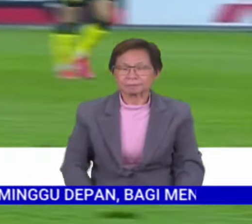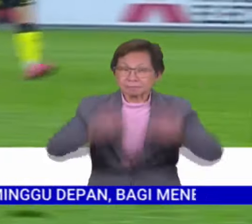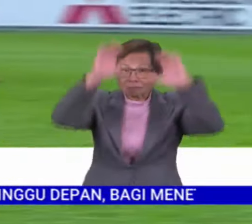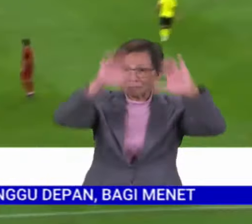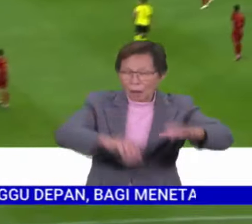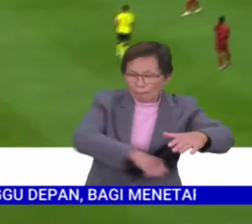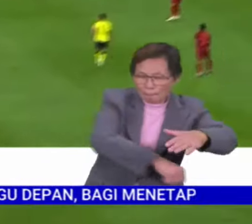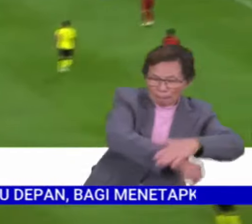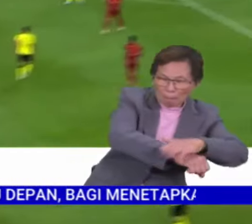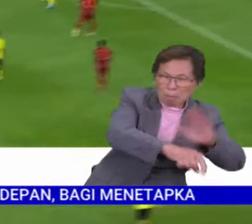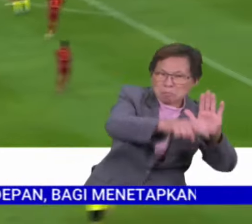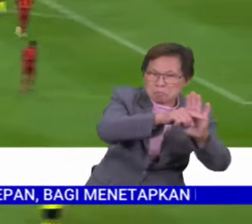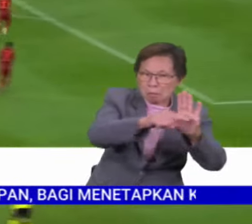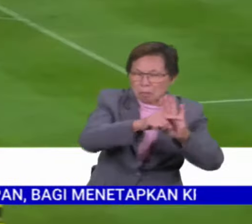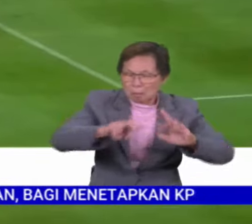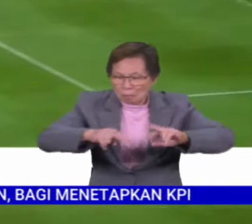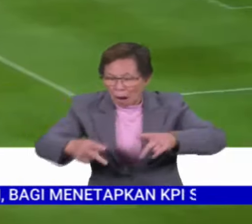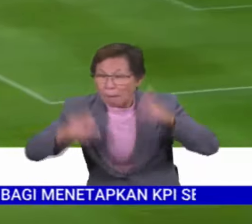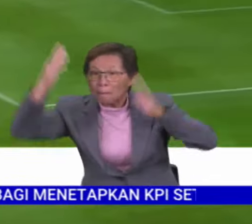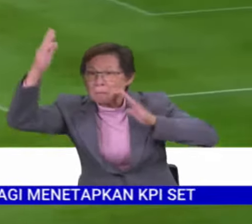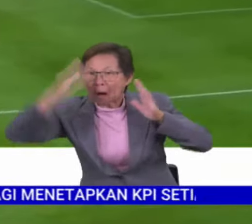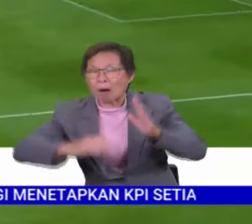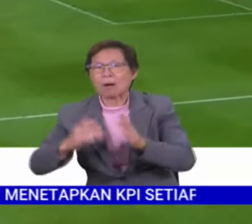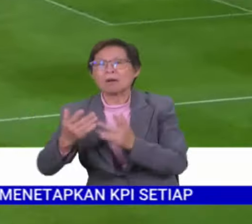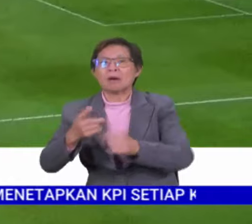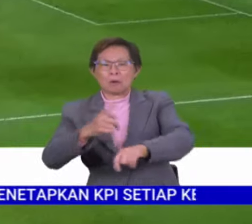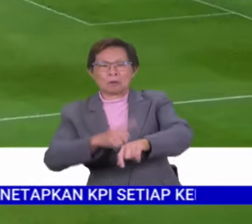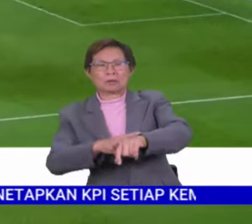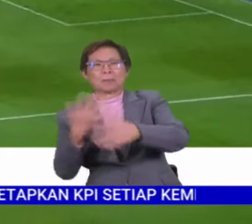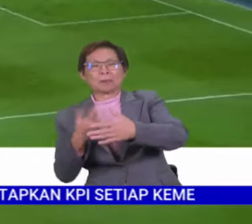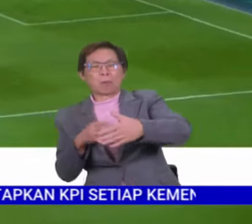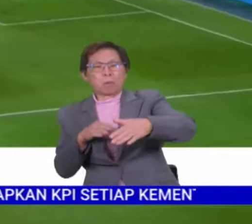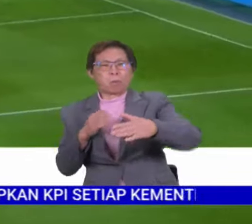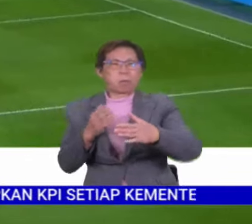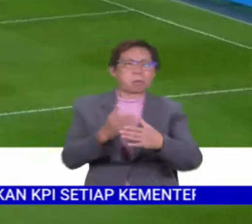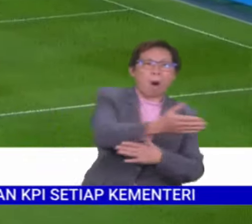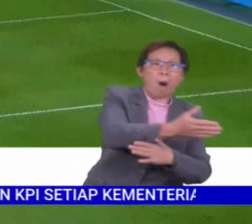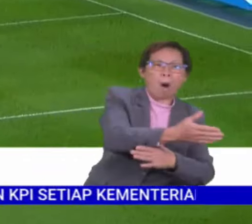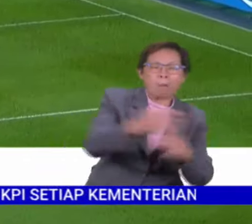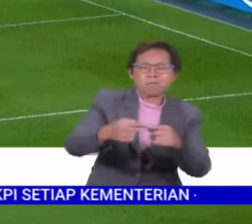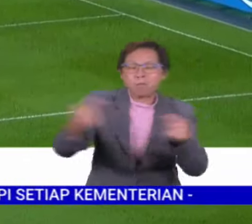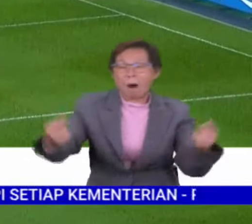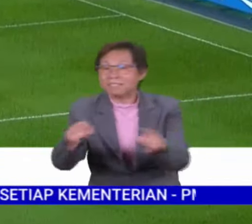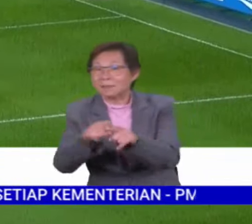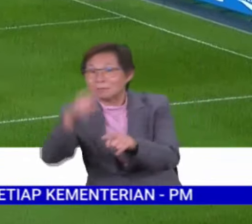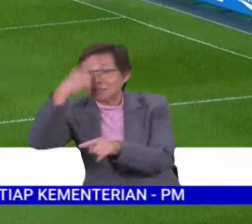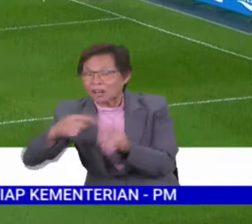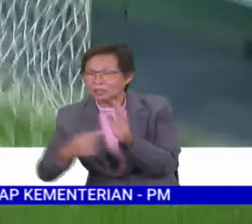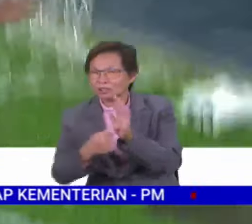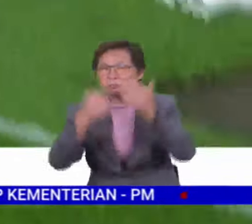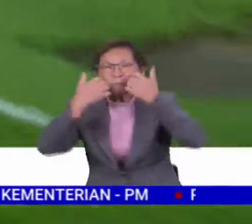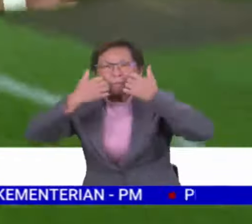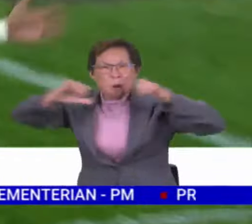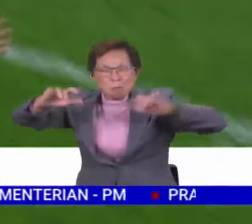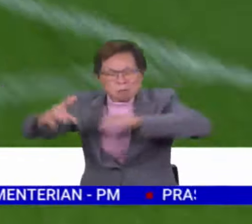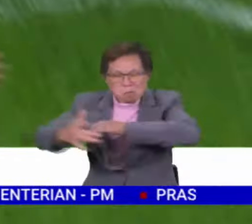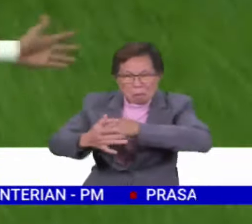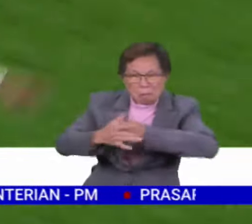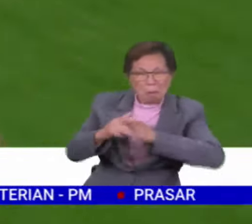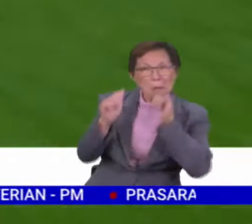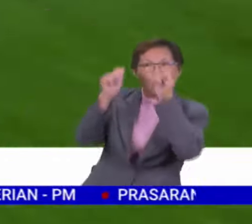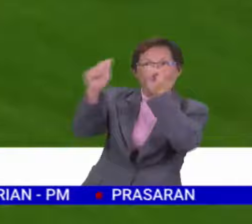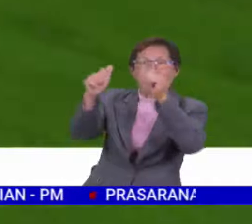Pendekatan bola sepak negatif akan menyebabkan Malaysia hanya menanti masa dibolosi pihak lawan, seperti mana Thailand yang pamerkan keupayaan teknikal